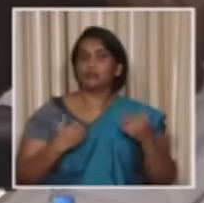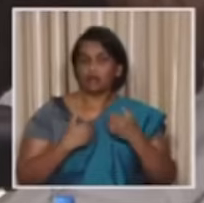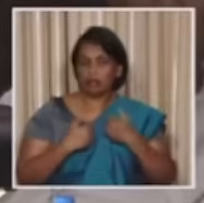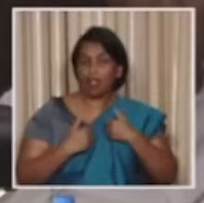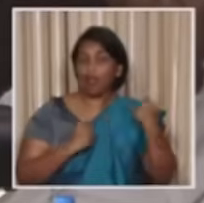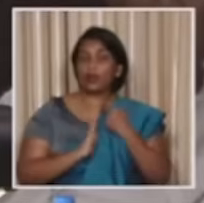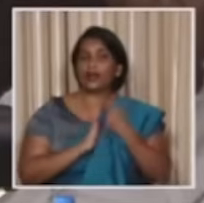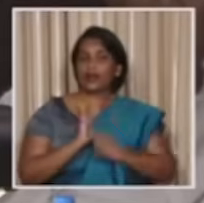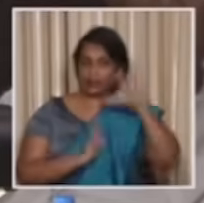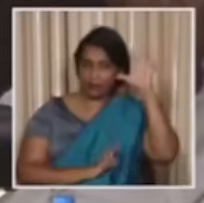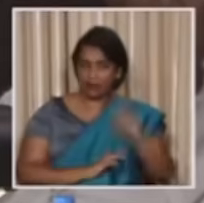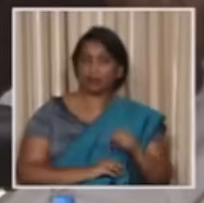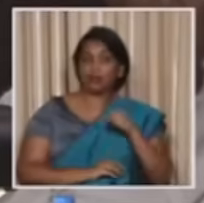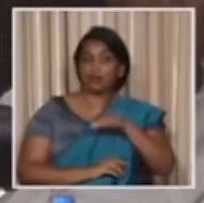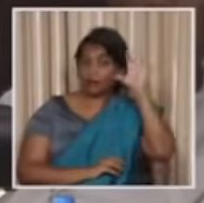नवनीति गेनो